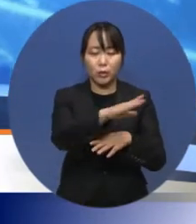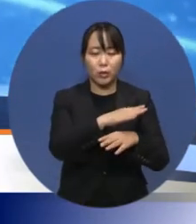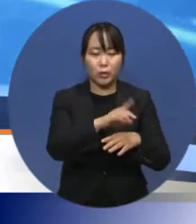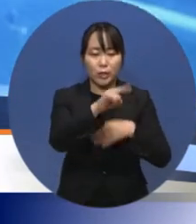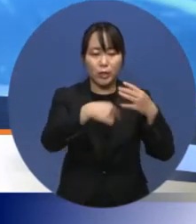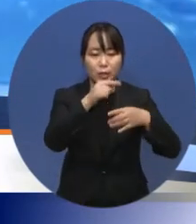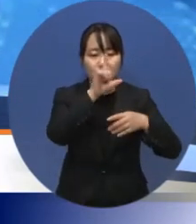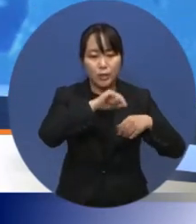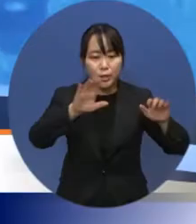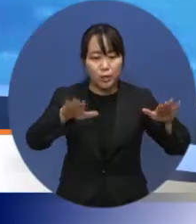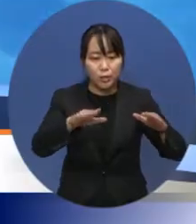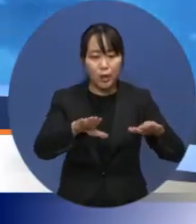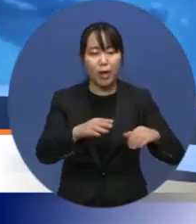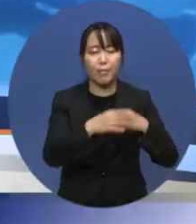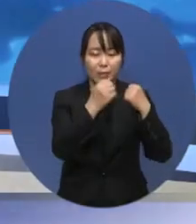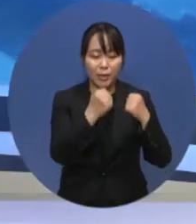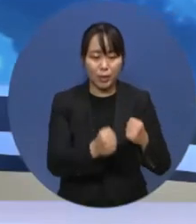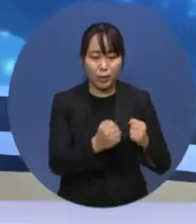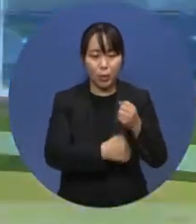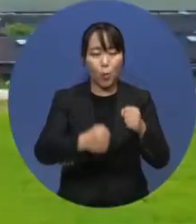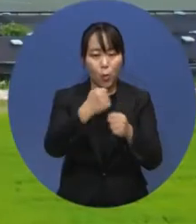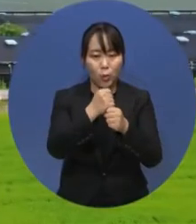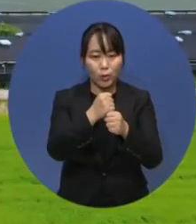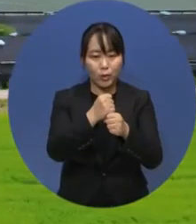나섰습니다. 이용춘 기자입니다.